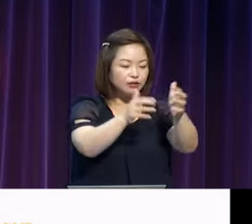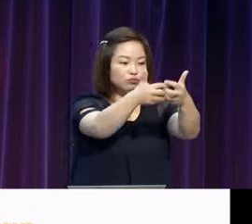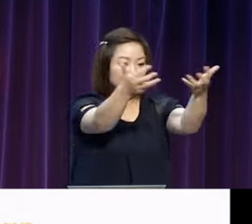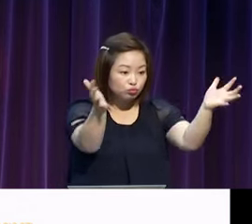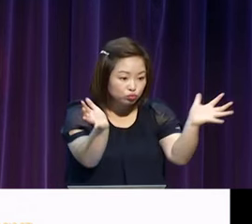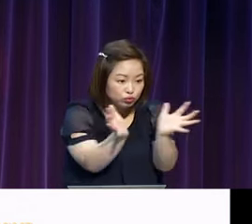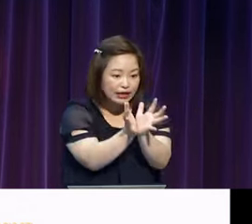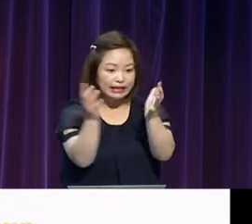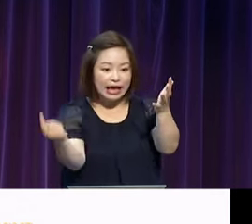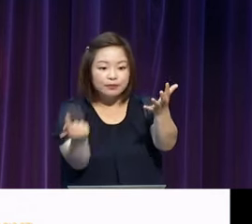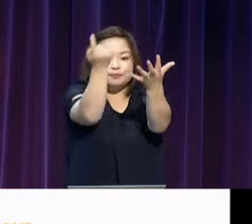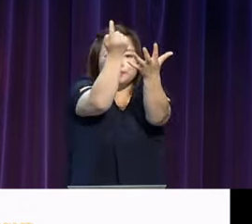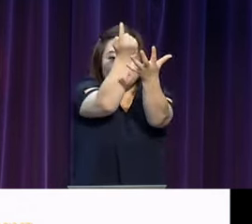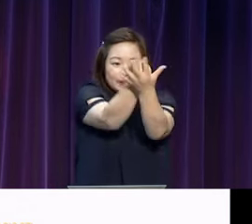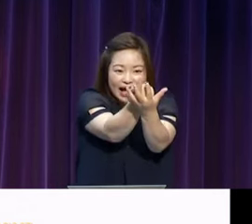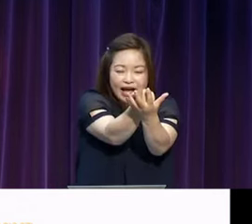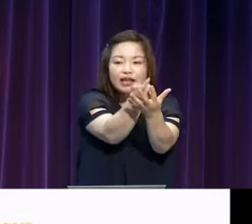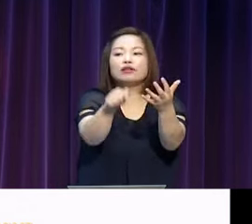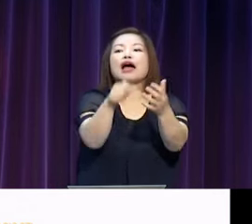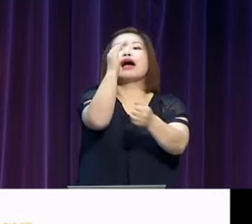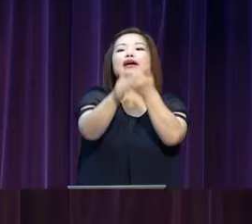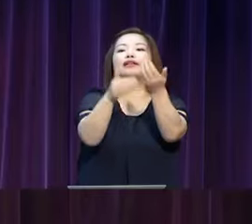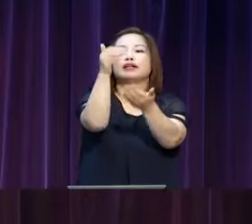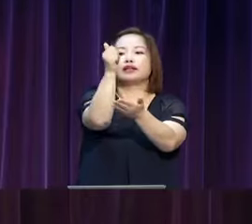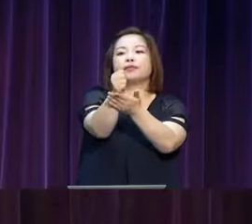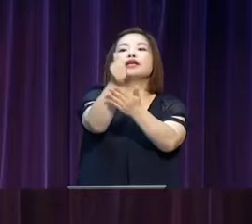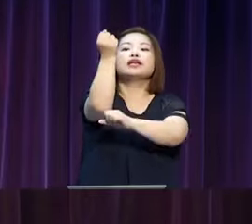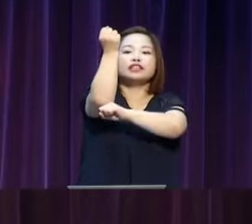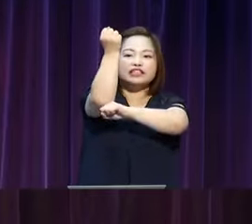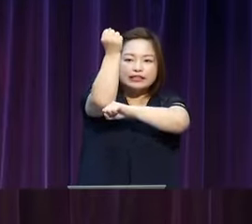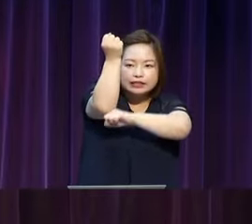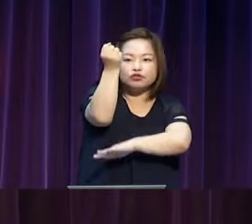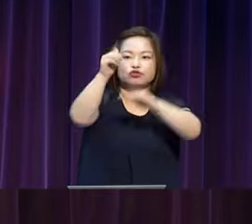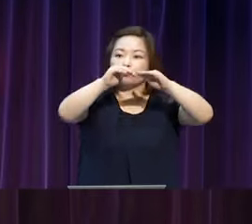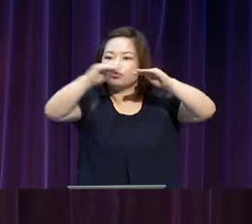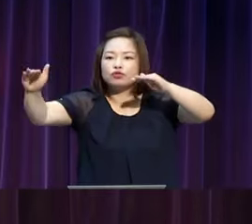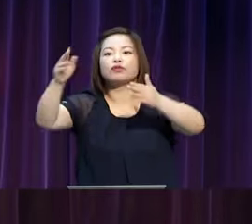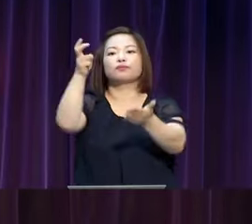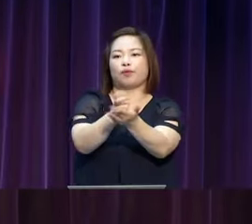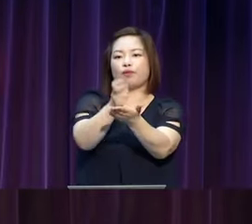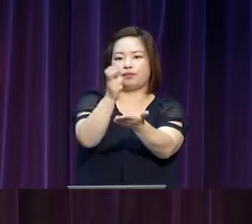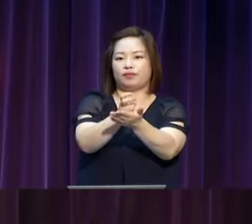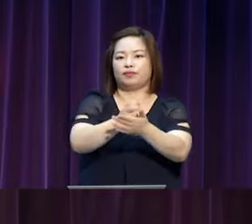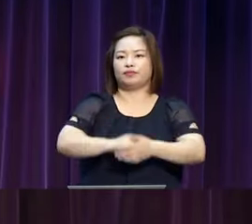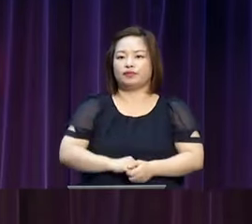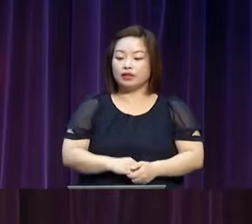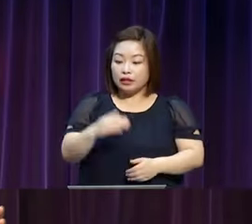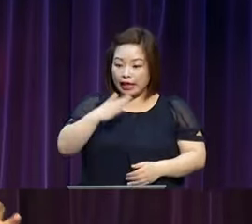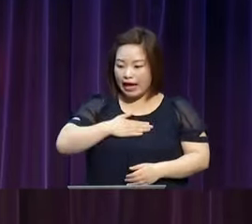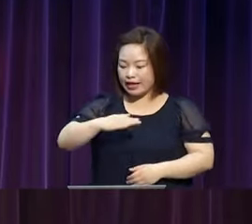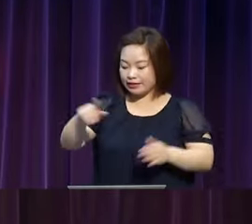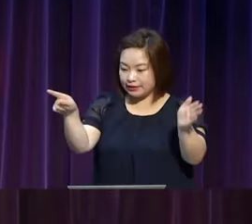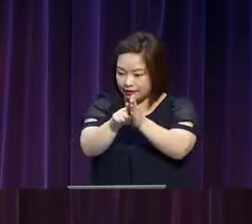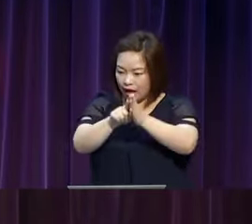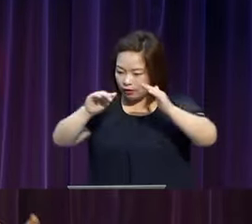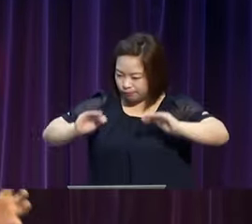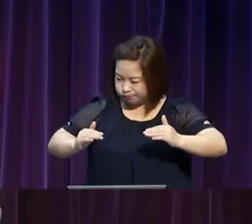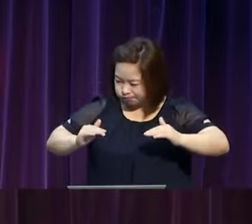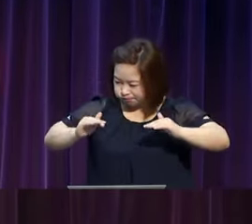아니에요. 하나님께서 정하신 거예요. 그러니까 내가 하나님 뜻대로 바르게 살려면